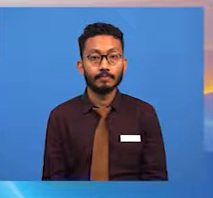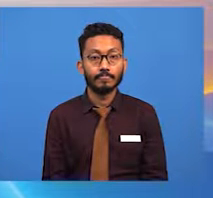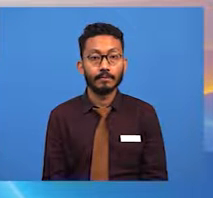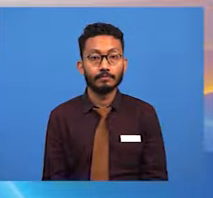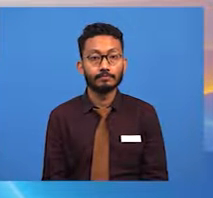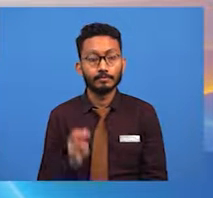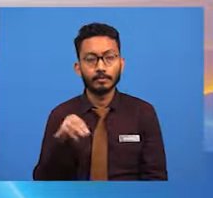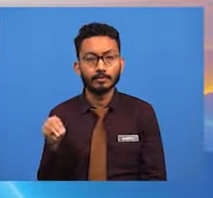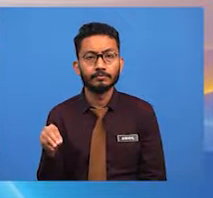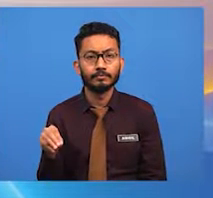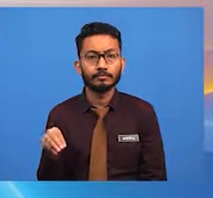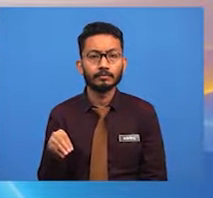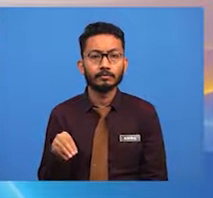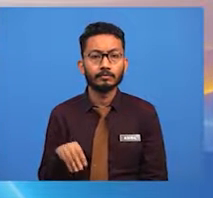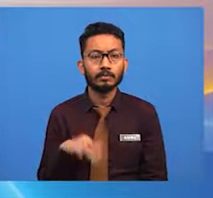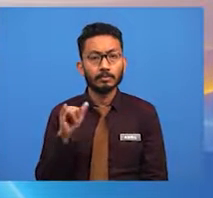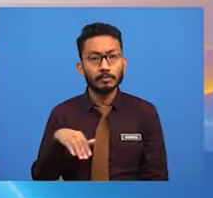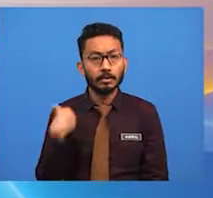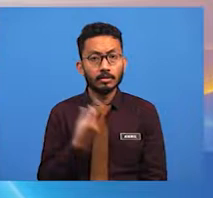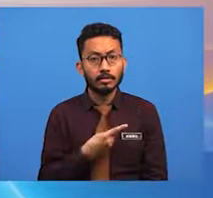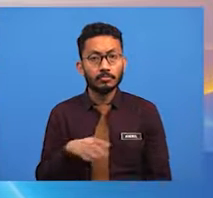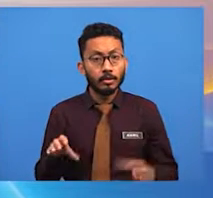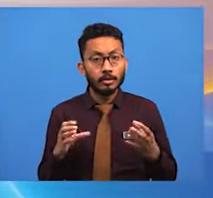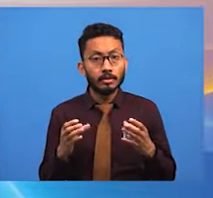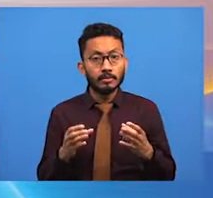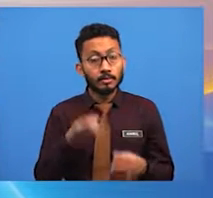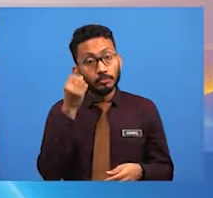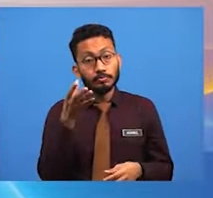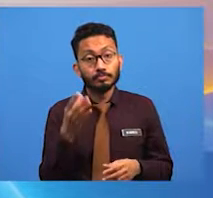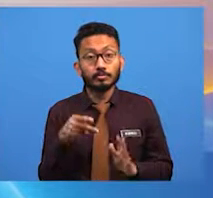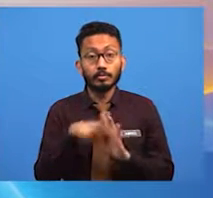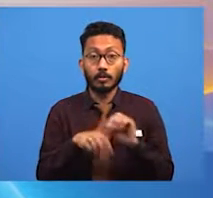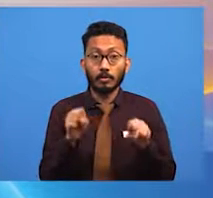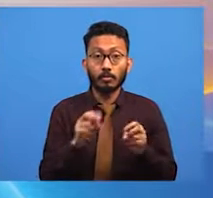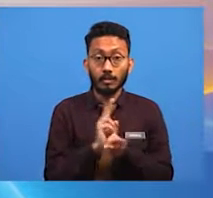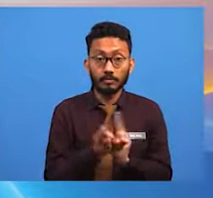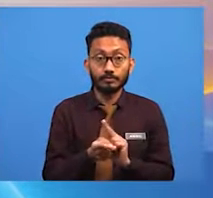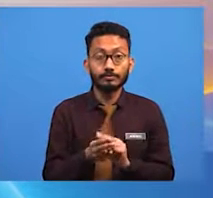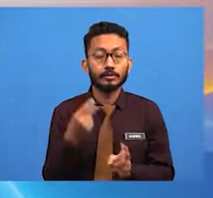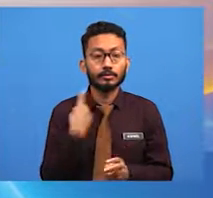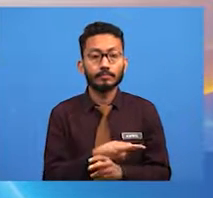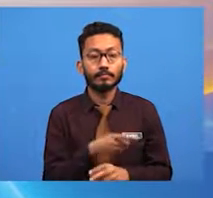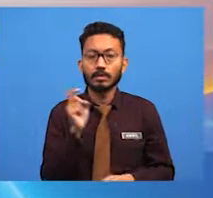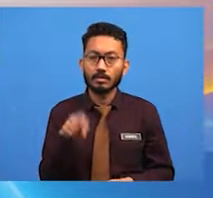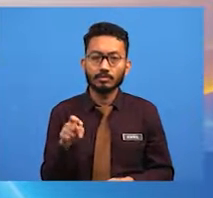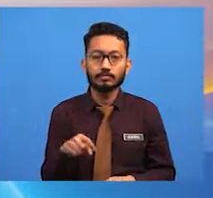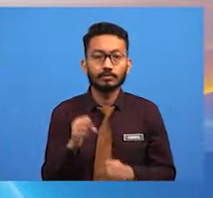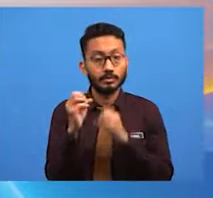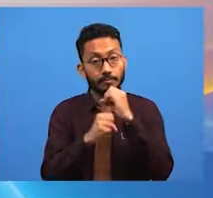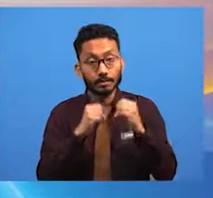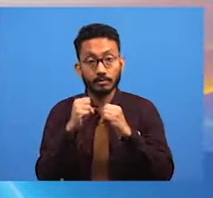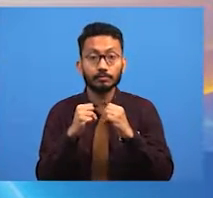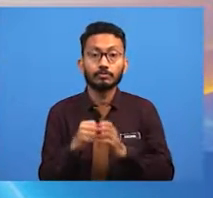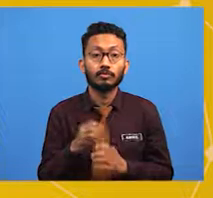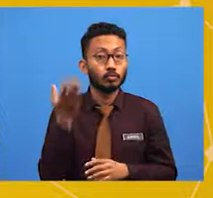Murid-murid sekalian, sebelum kita membuat pengisytiharan pemboleh ubah, kita perlu menyemak beberapa syarat dahulu